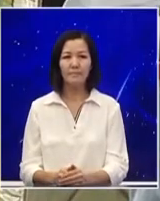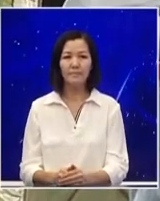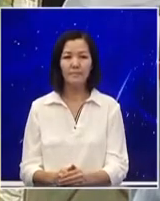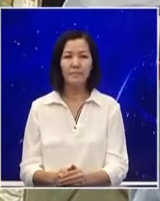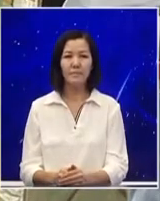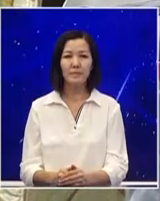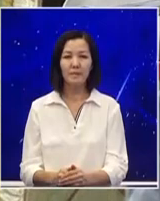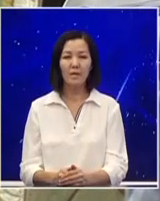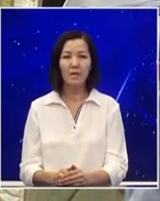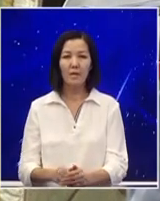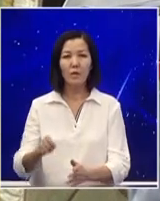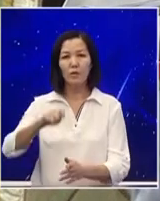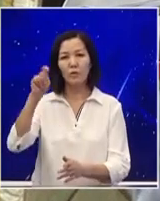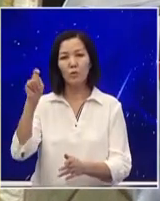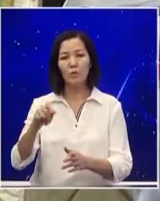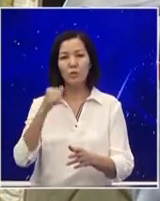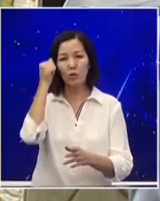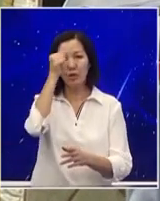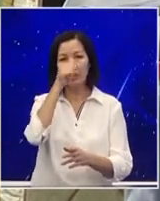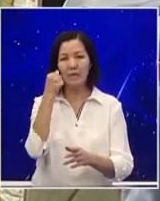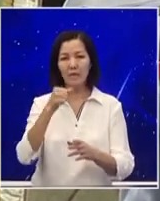Соғыс ардагерлердің соғыс жылдарында